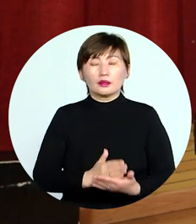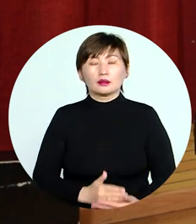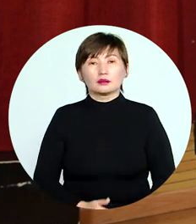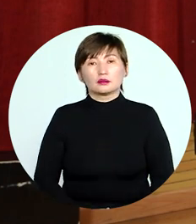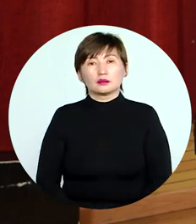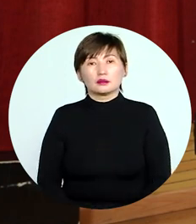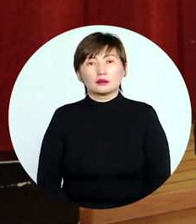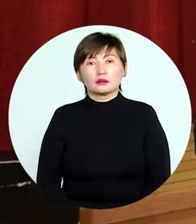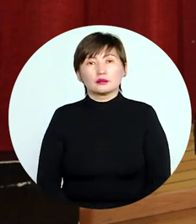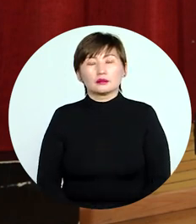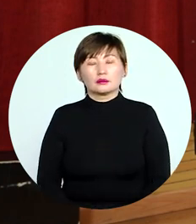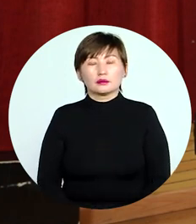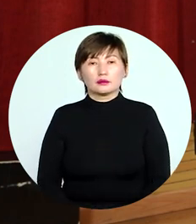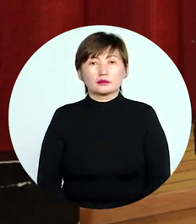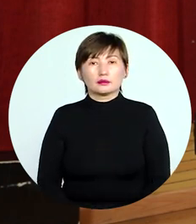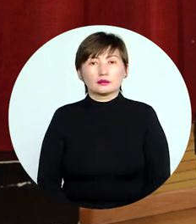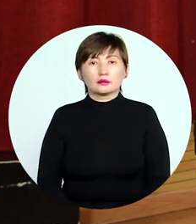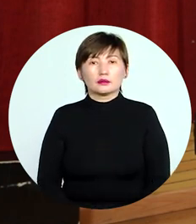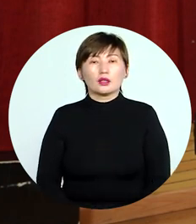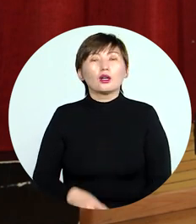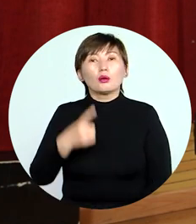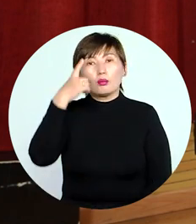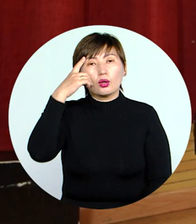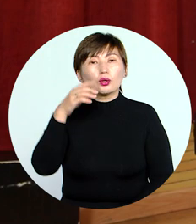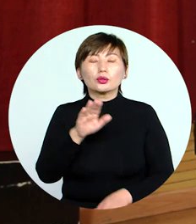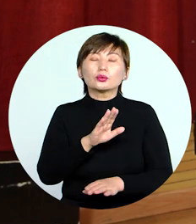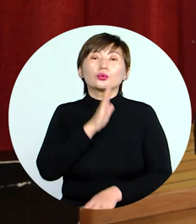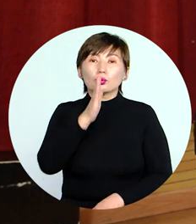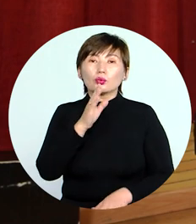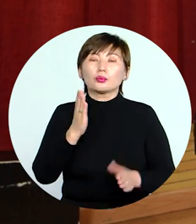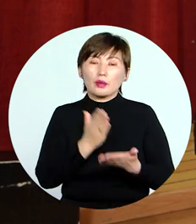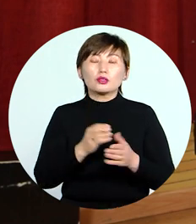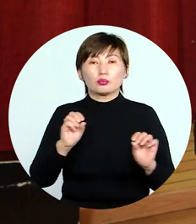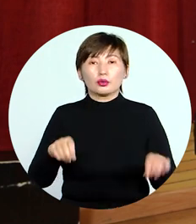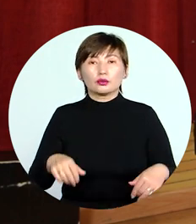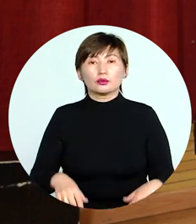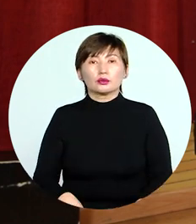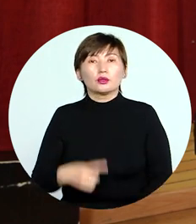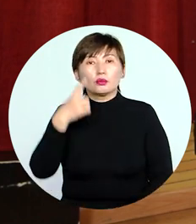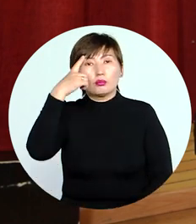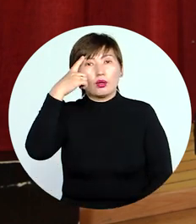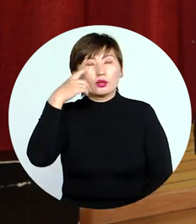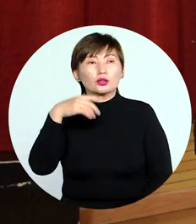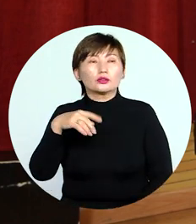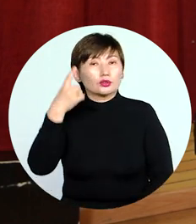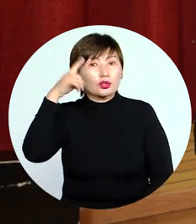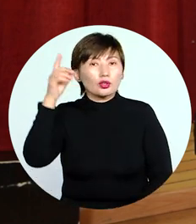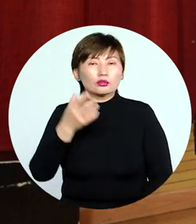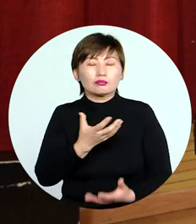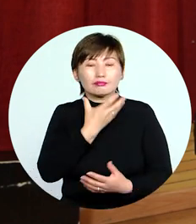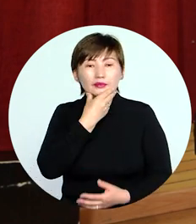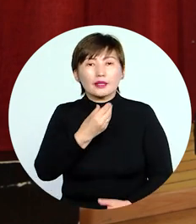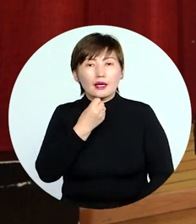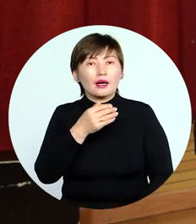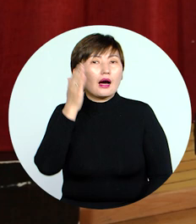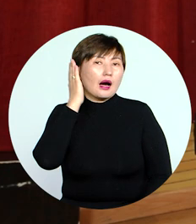магадгүй өгчөөж бас болох юм. Эсвэл одоо Монгол дуунууд байж л. Манай орчин цагийн Монголын хөгжмийн зохиолчдод их сайхан сайхан одоо